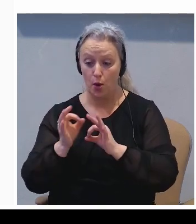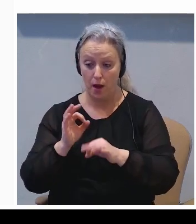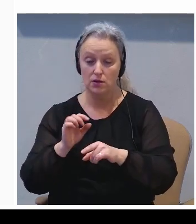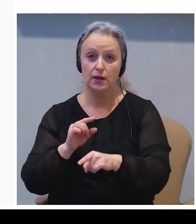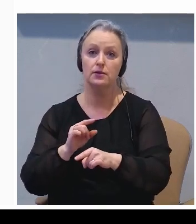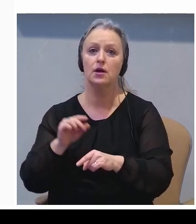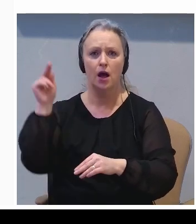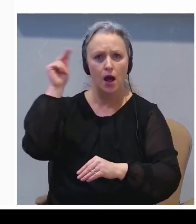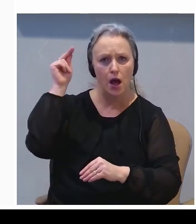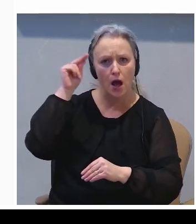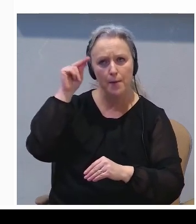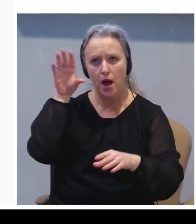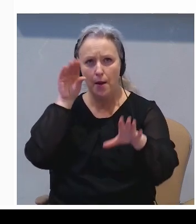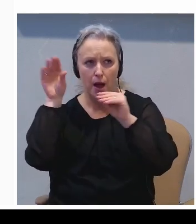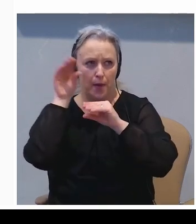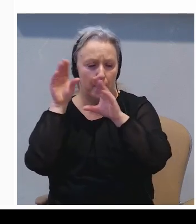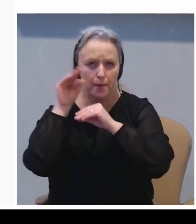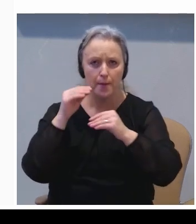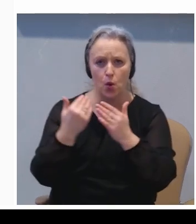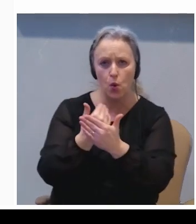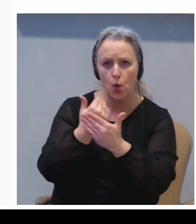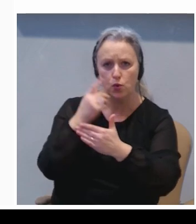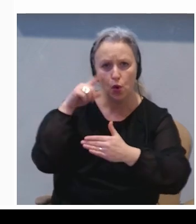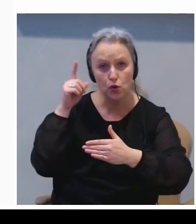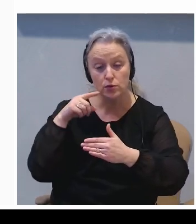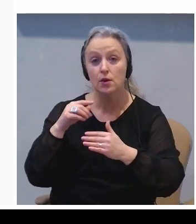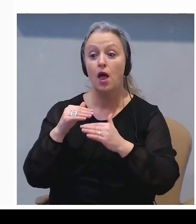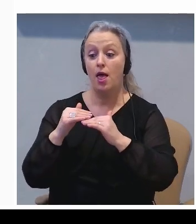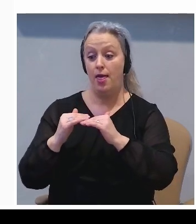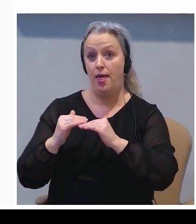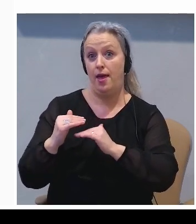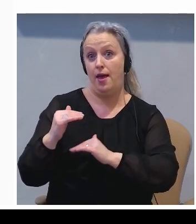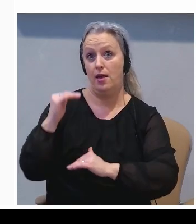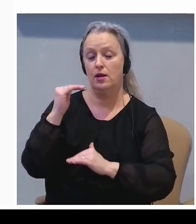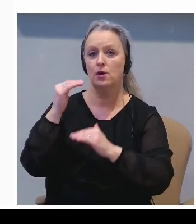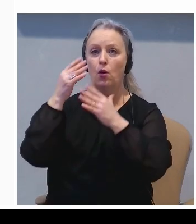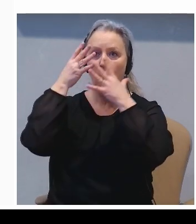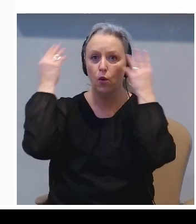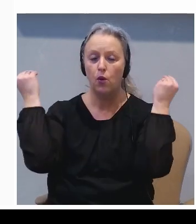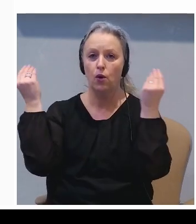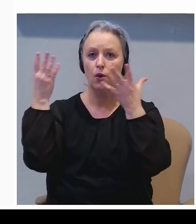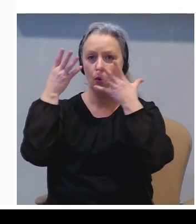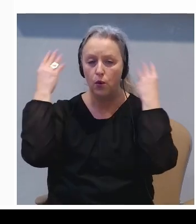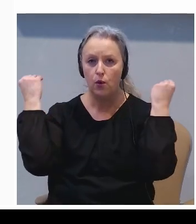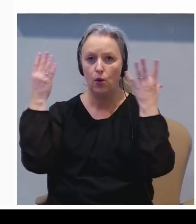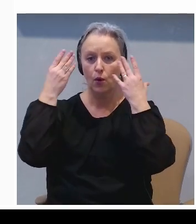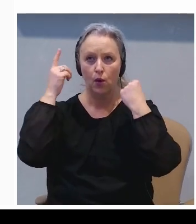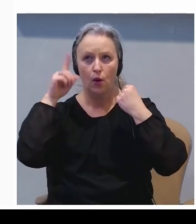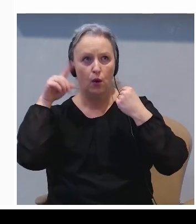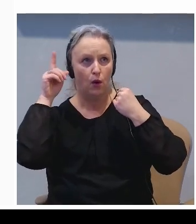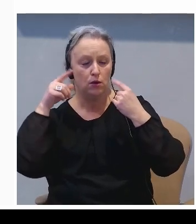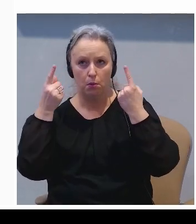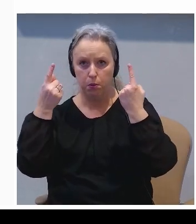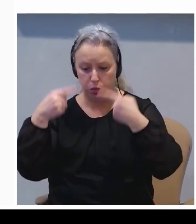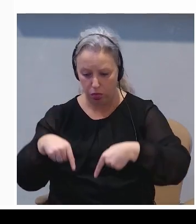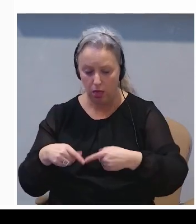that is the õpivad uusi natural oskusi, history of siis nad MPS 3A. jõuavad platoole ja Kids hakkavad get better, neid oskusi kids ära are unustama. normal development, then they Niimoodi stop see tihtipeale